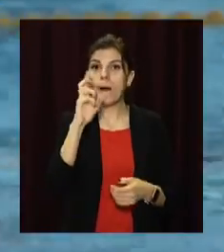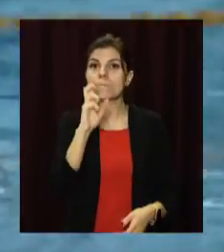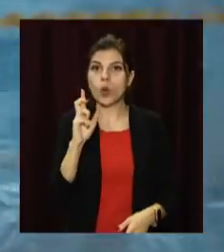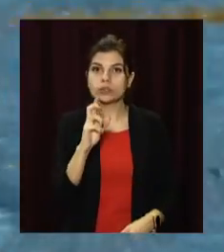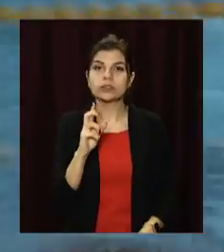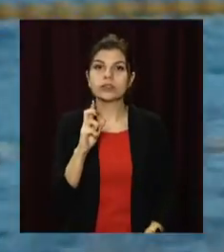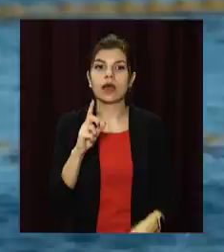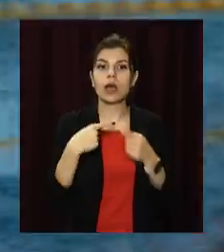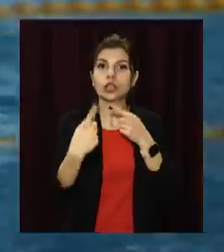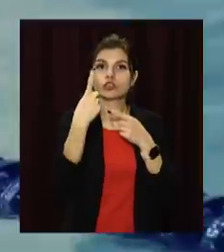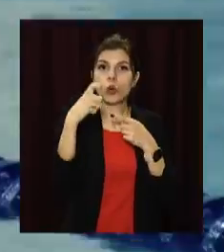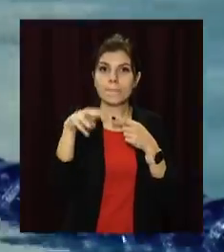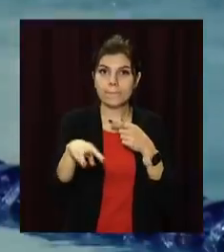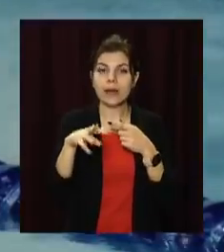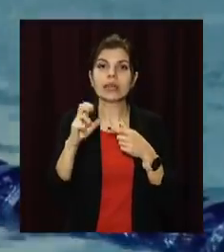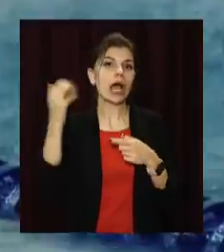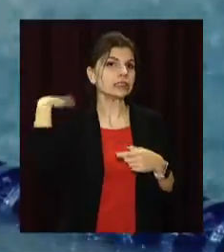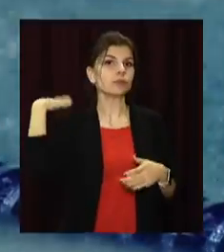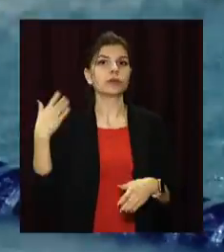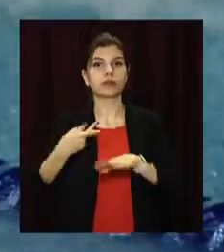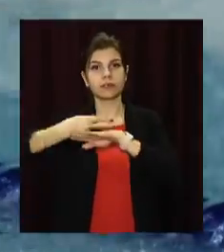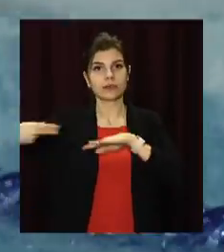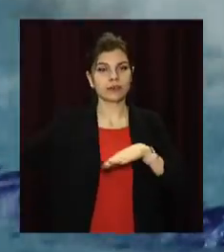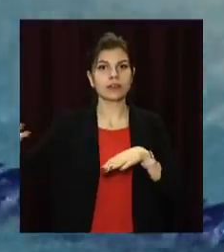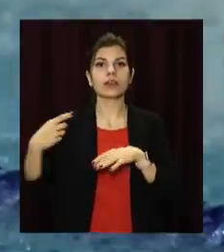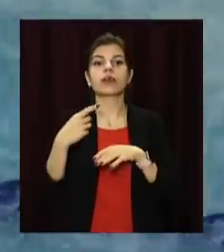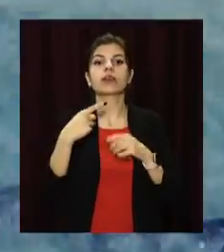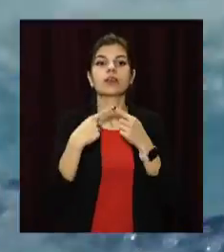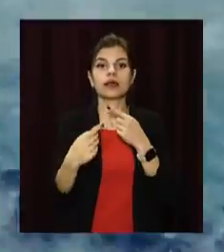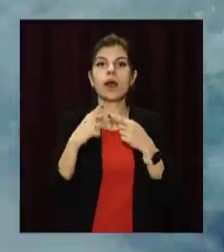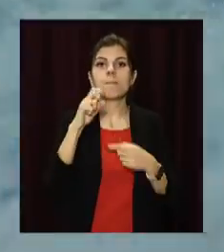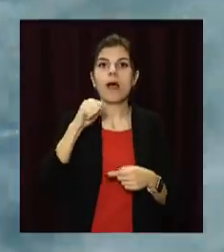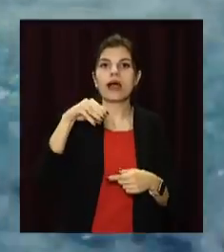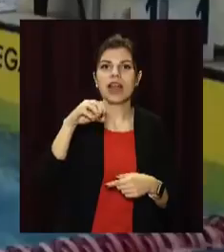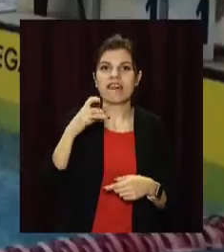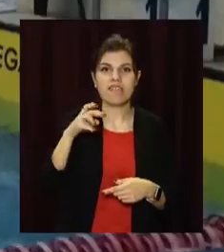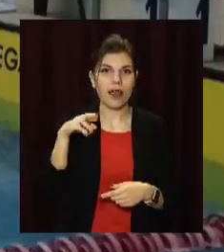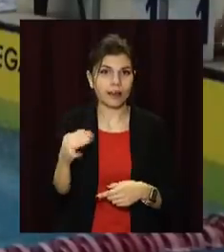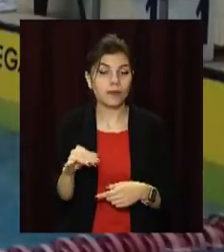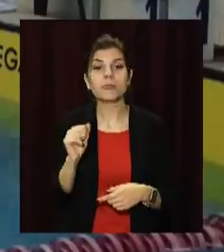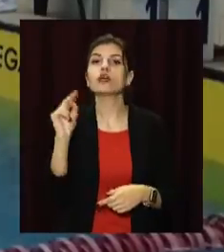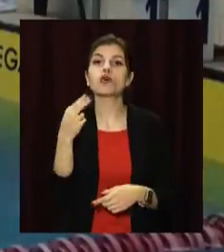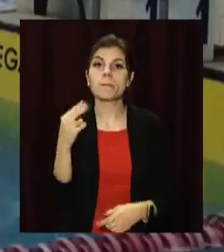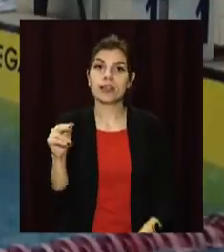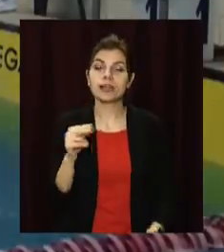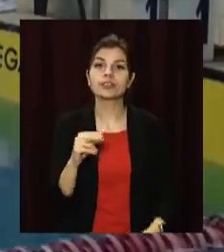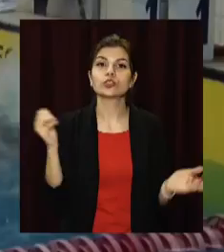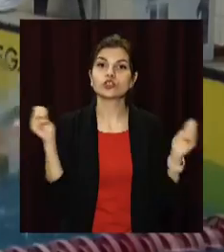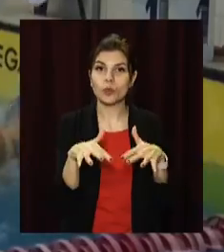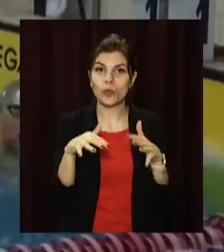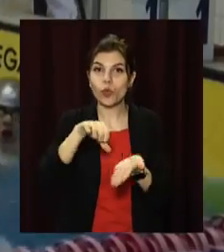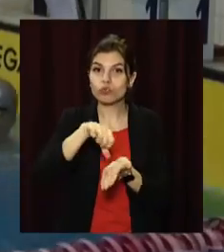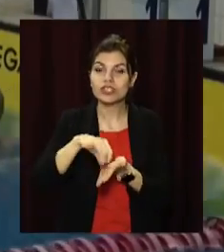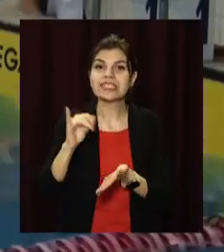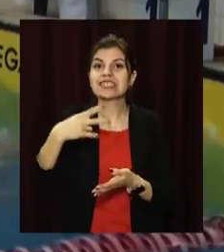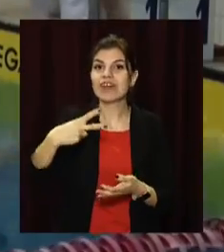на дистанції 100 метрів на спині, золото на 100-метрівці батерфляє. На чемпіонаті зібралися учасники